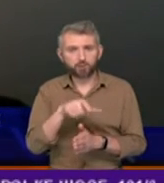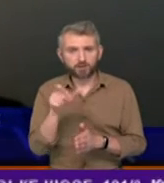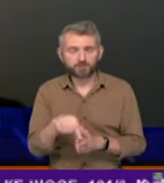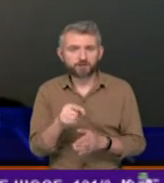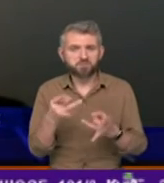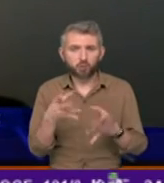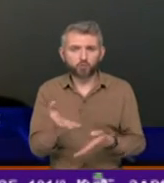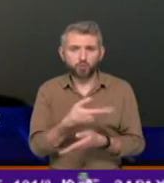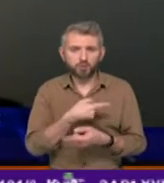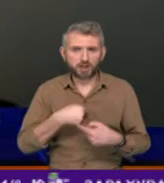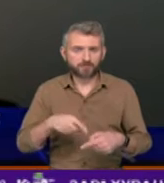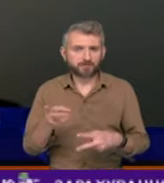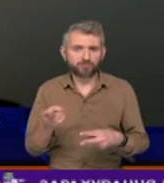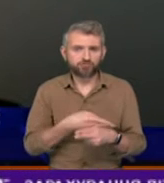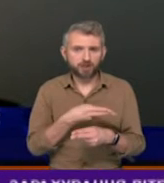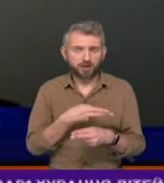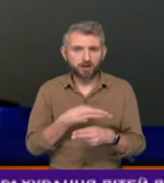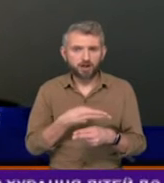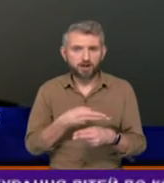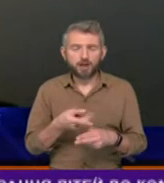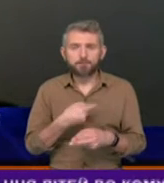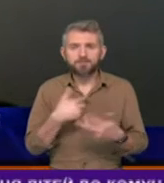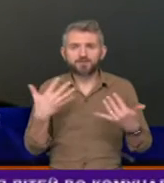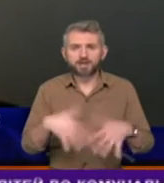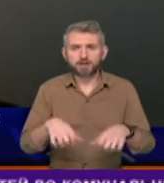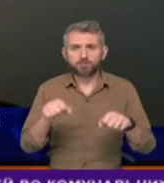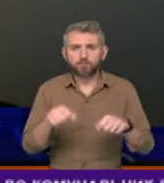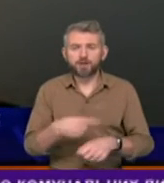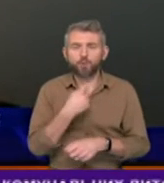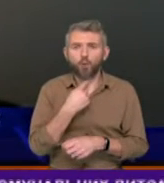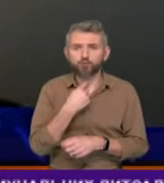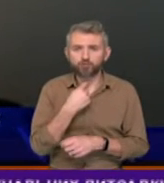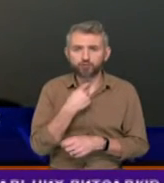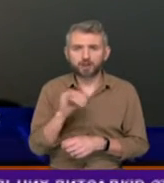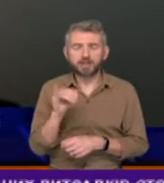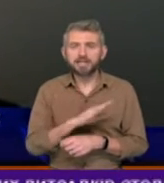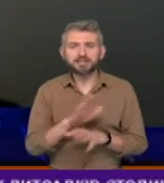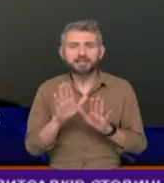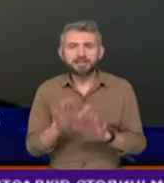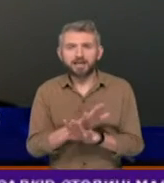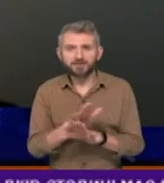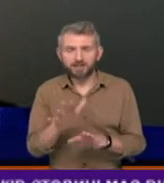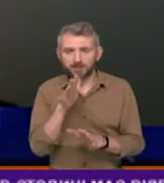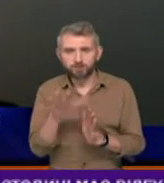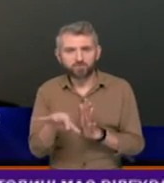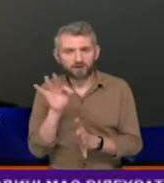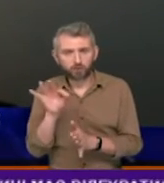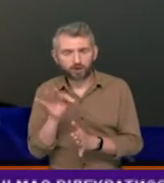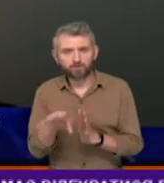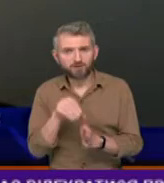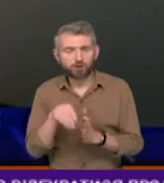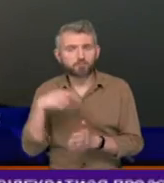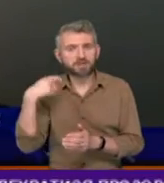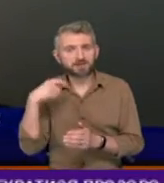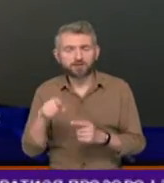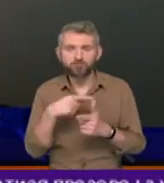просто нас лишите право, ми втратимо право голосу. І не тільки при виборі, а й при виборах президента